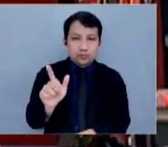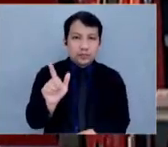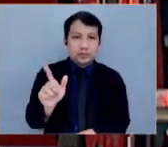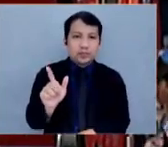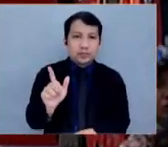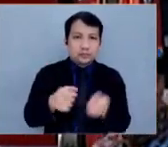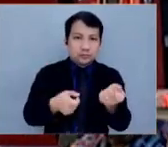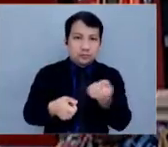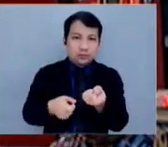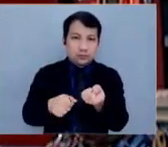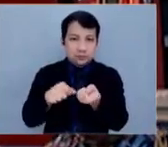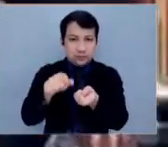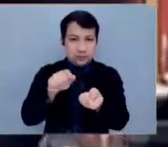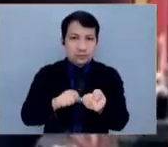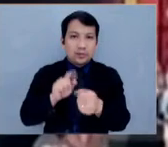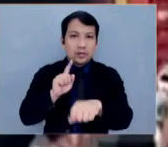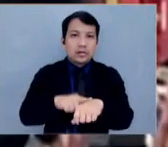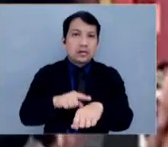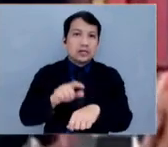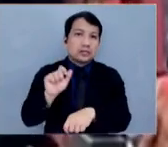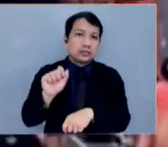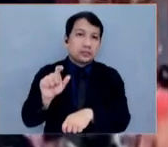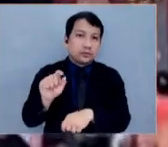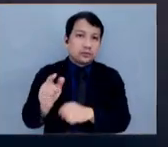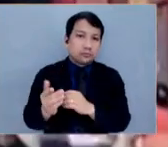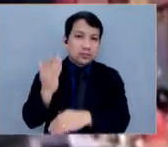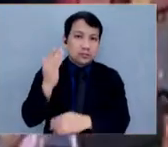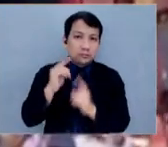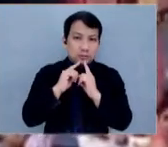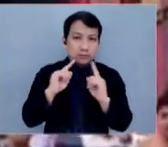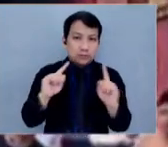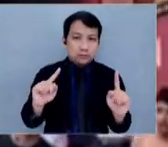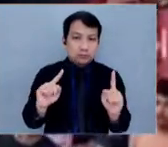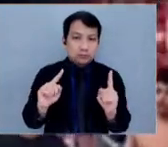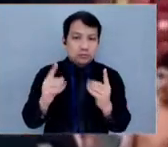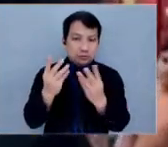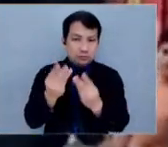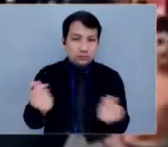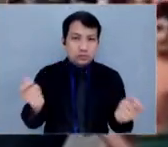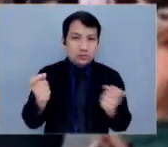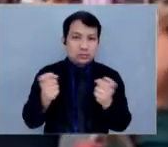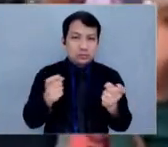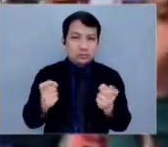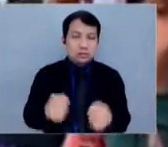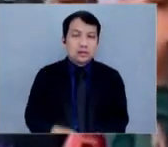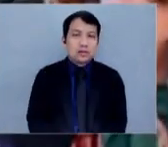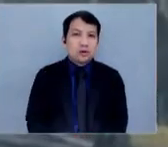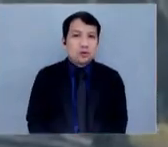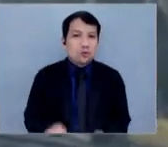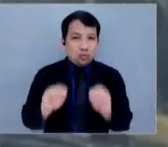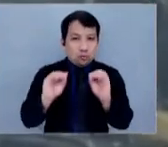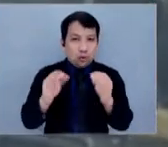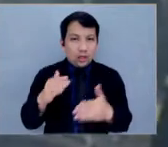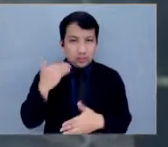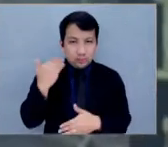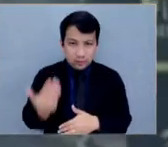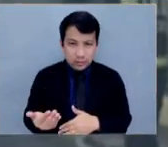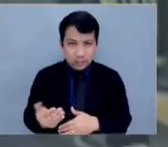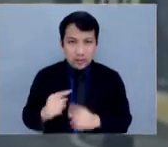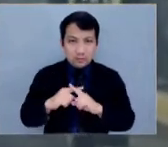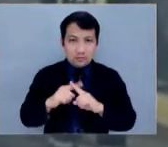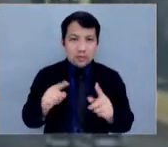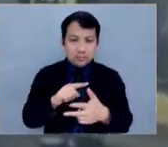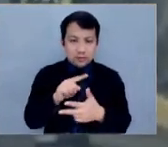Pasado alauna ng madaling araw kanina nang magdeklara ng fire out ang Bureau of Fire Protection. Wala namang napaulat na namatay pero may 3 nasugatan